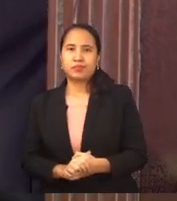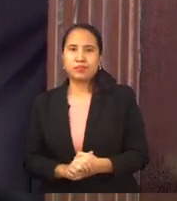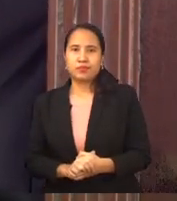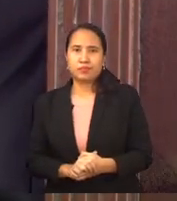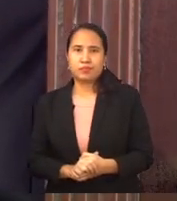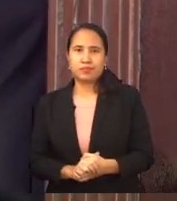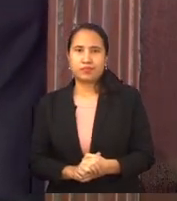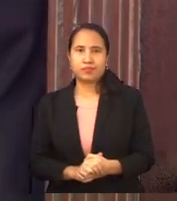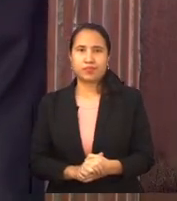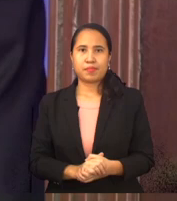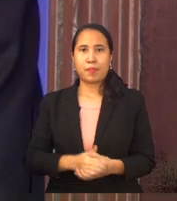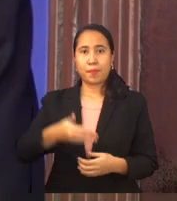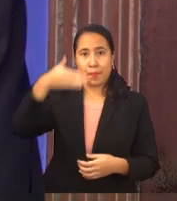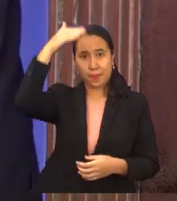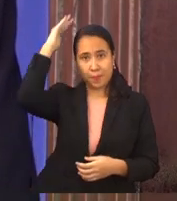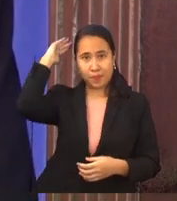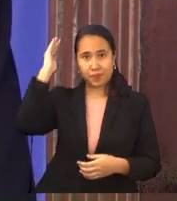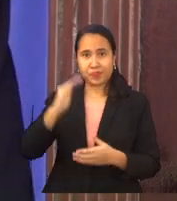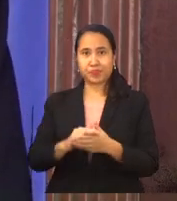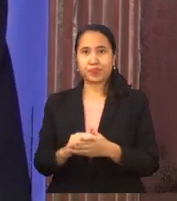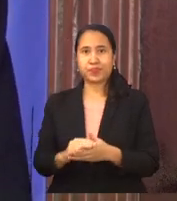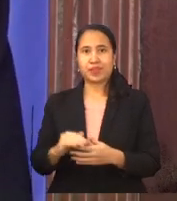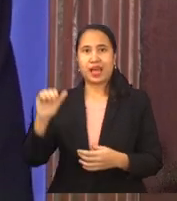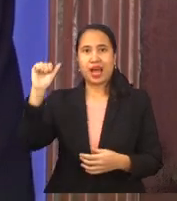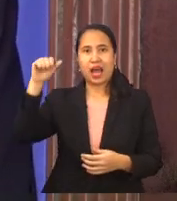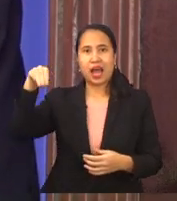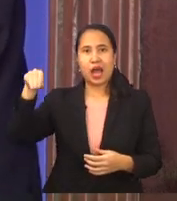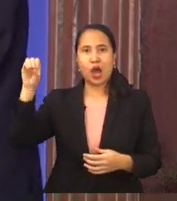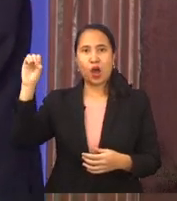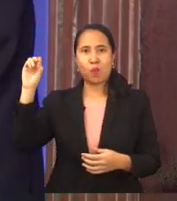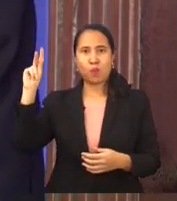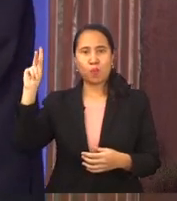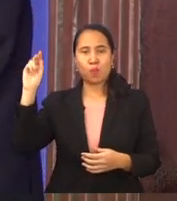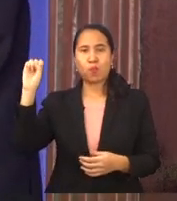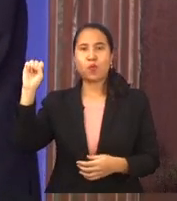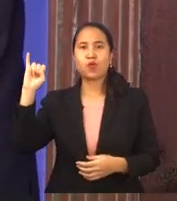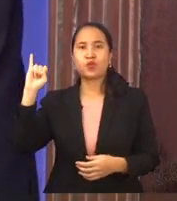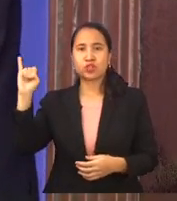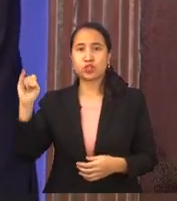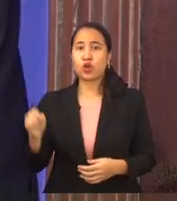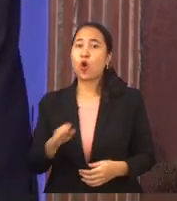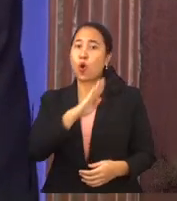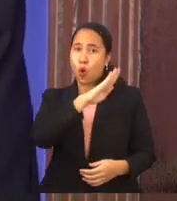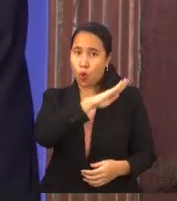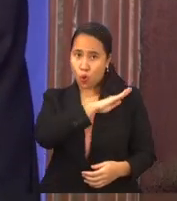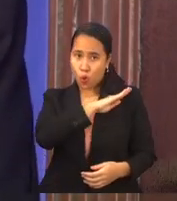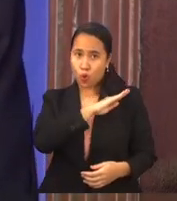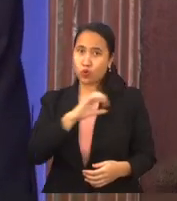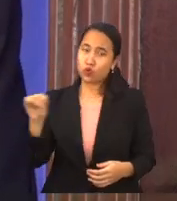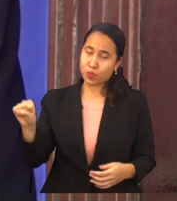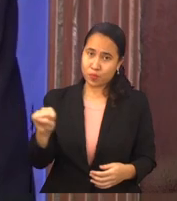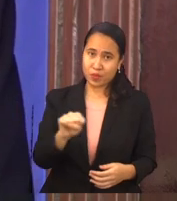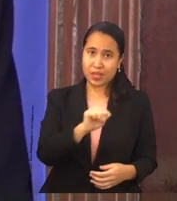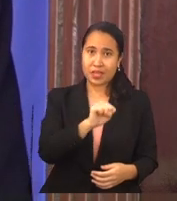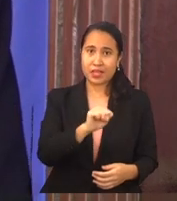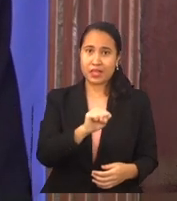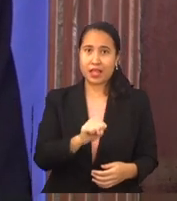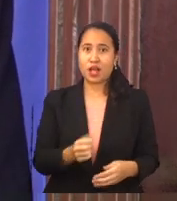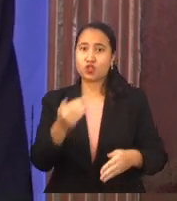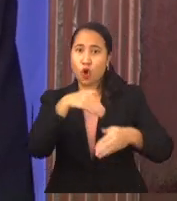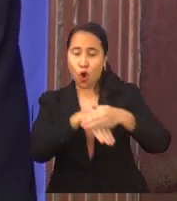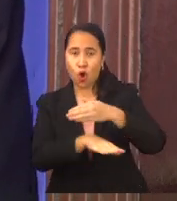De heer meester Kenneth Amoksi werd toen ook geïnstalleerd als